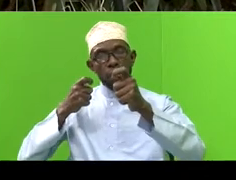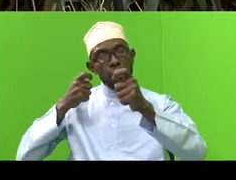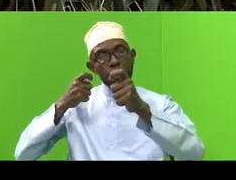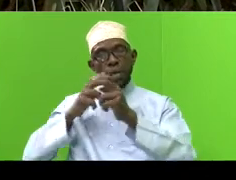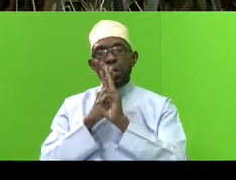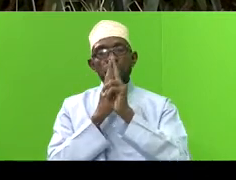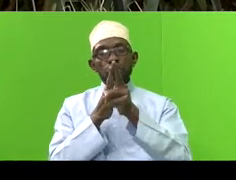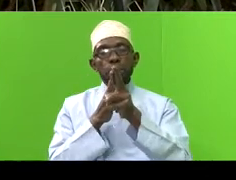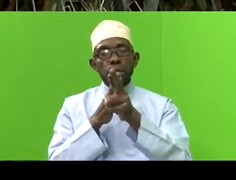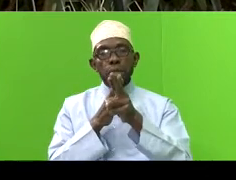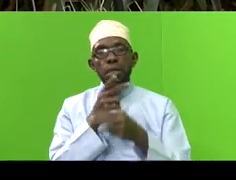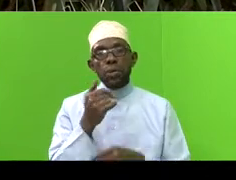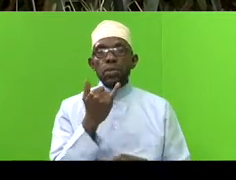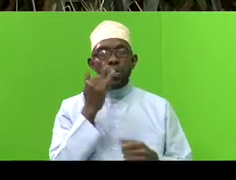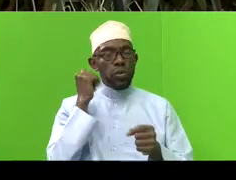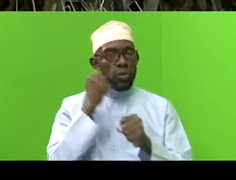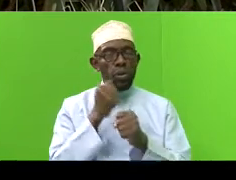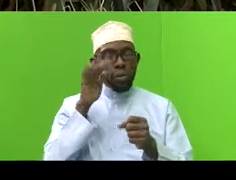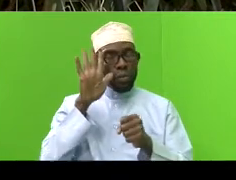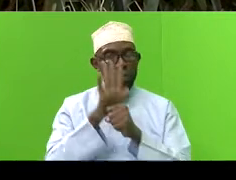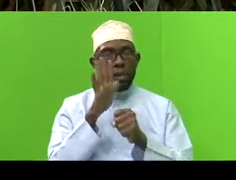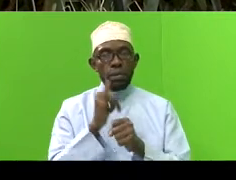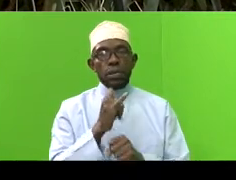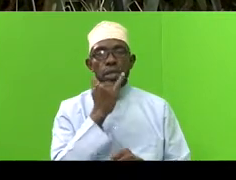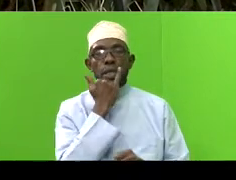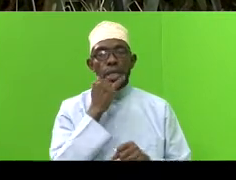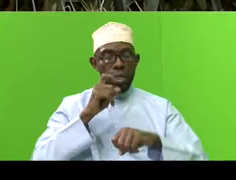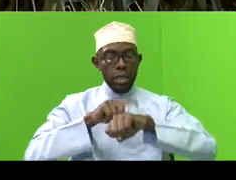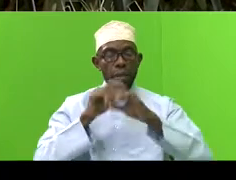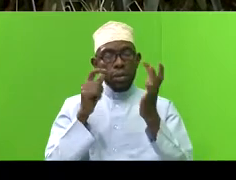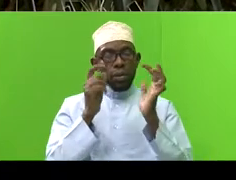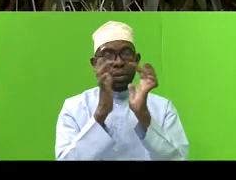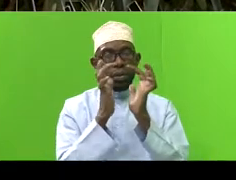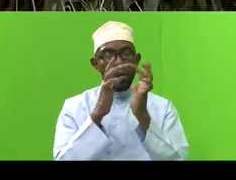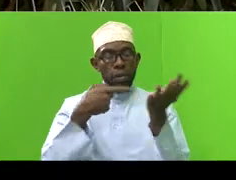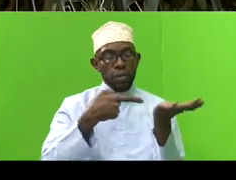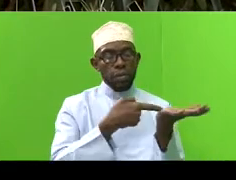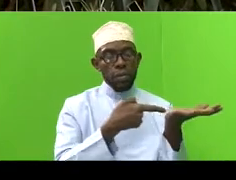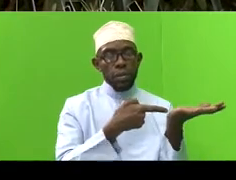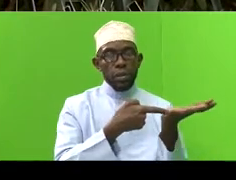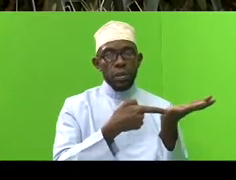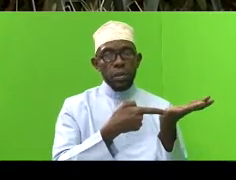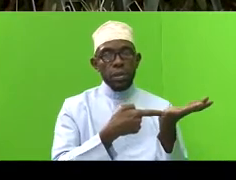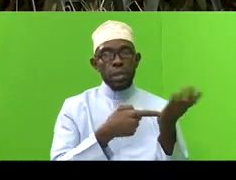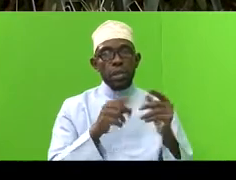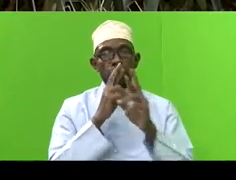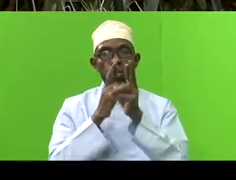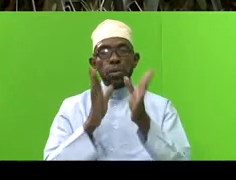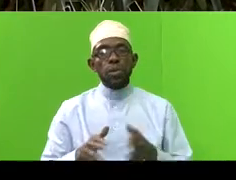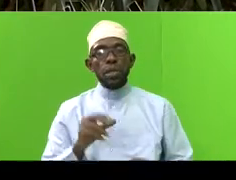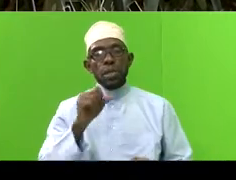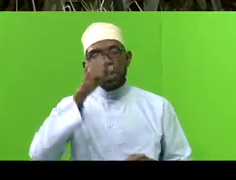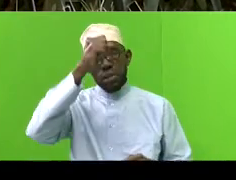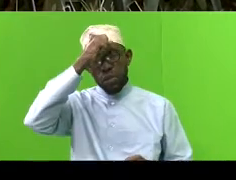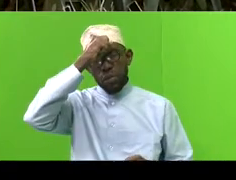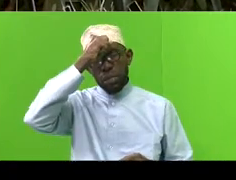wanahabari mshale kwamba hapo tunakosea. Hasa katika enzi hizi za teknolojia, kuna baadhi ya wanahabari ambao ni goigoi, ambao ni wazembe.